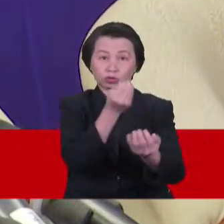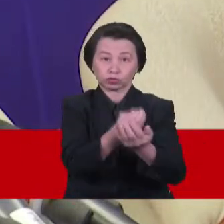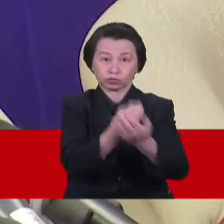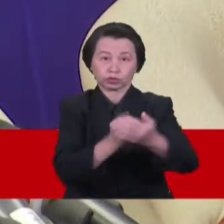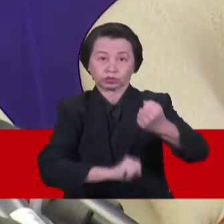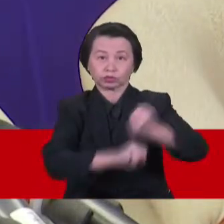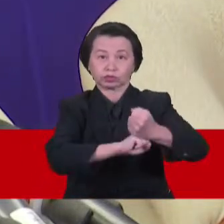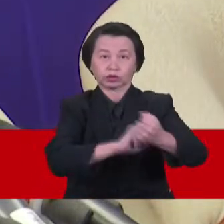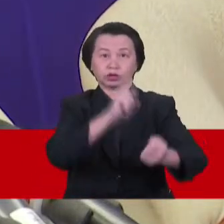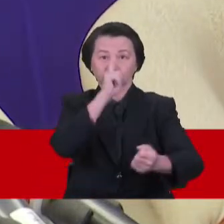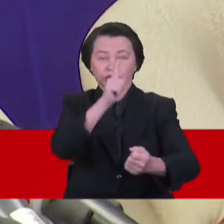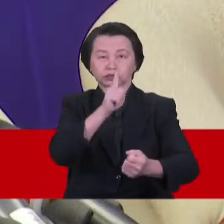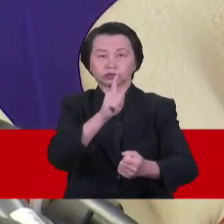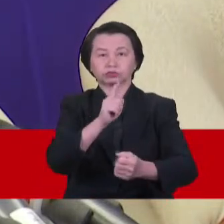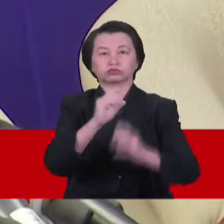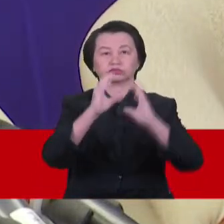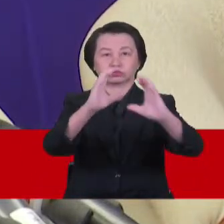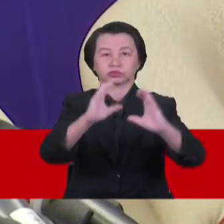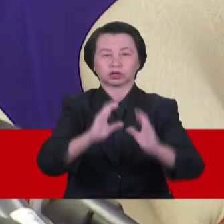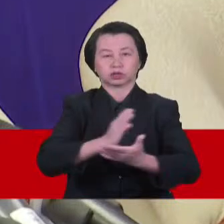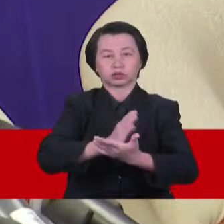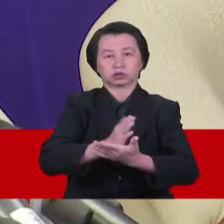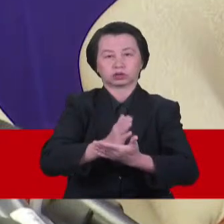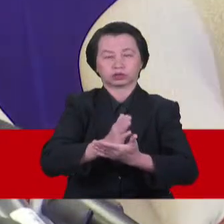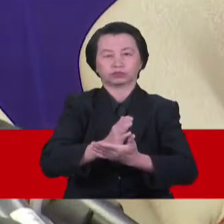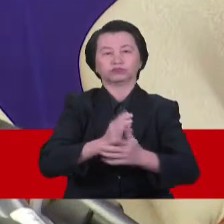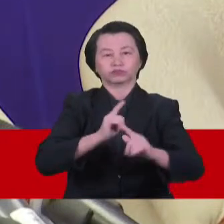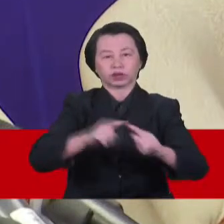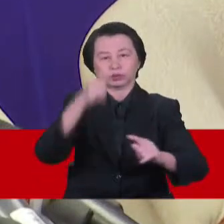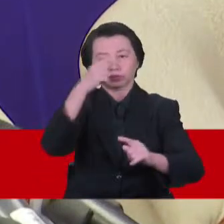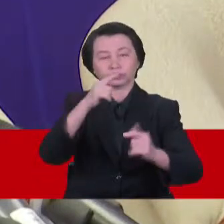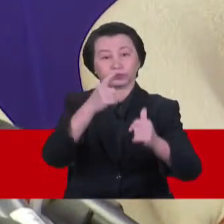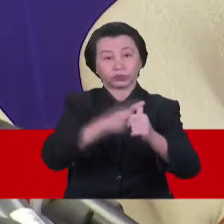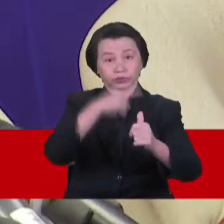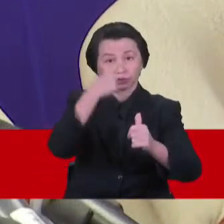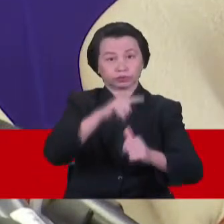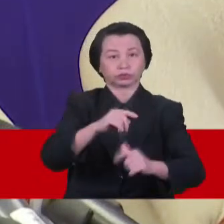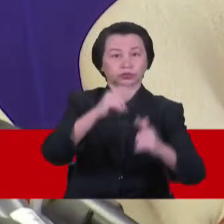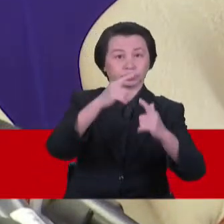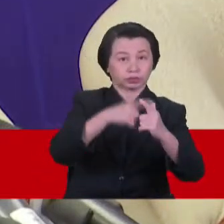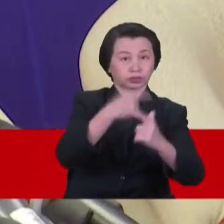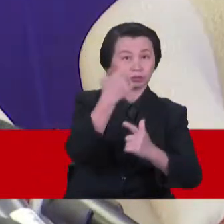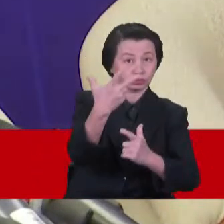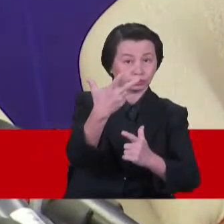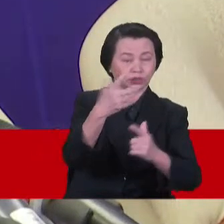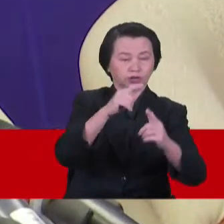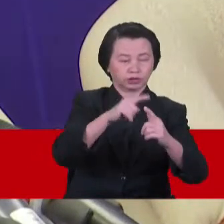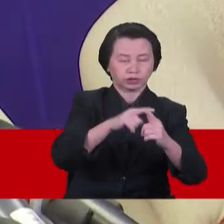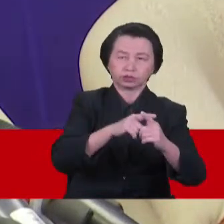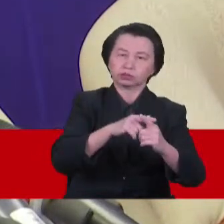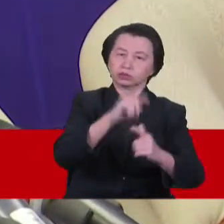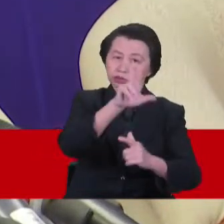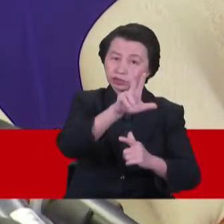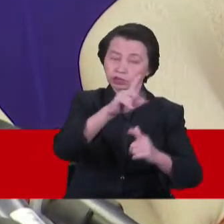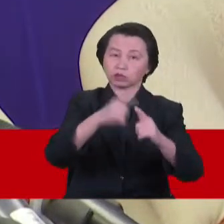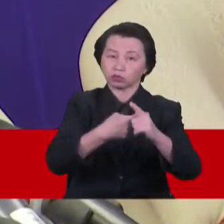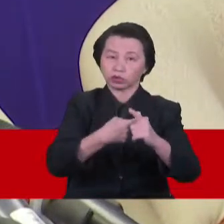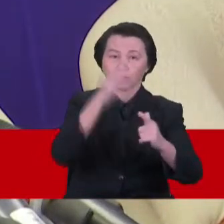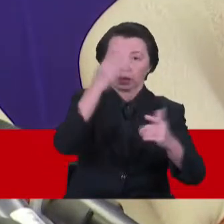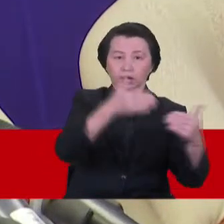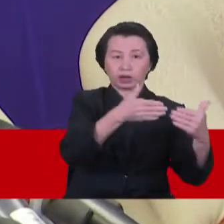sepatutnya secara sementara, tapi mula-mula untuk 3 bulan sahaja, akan dilanjutkan sehingga ke hari